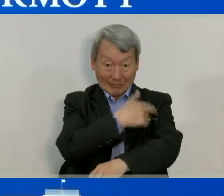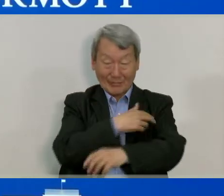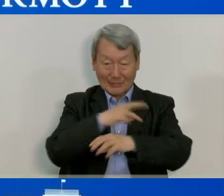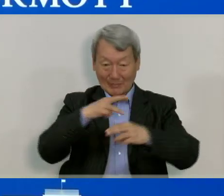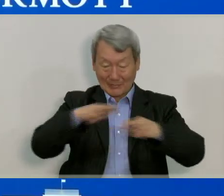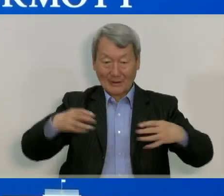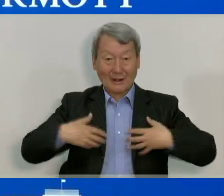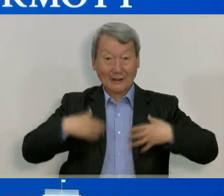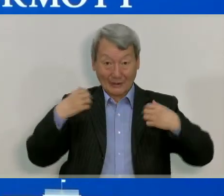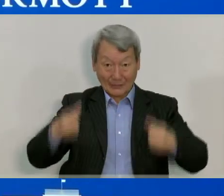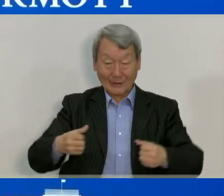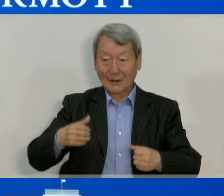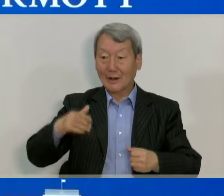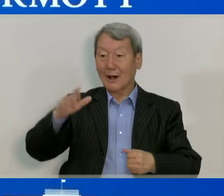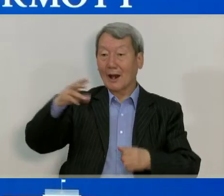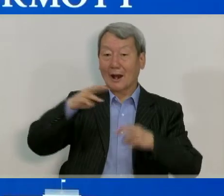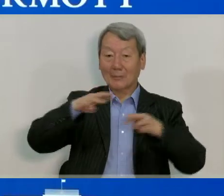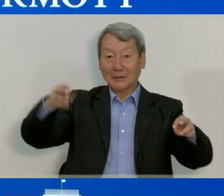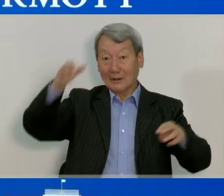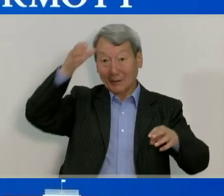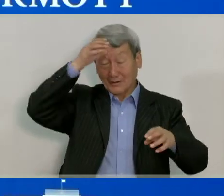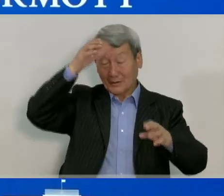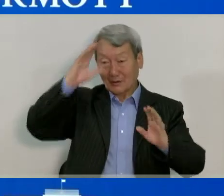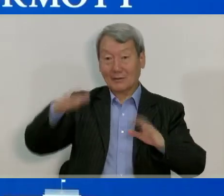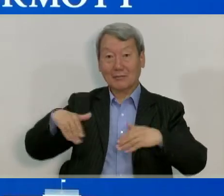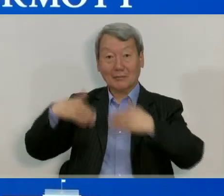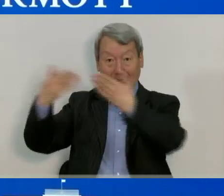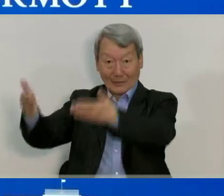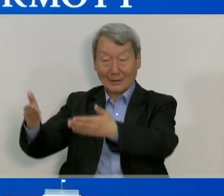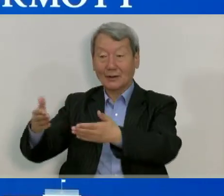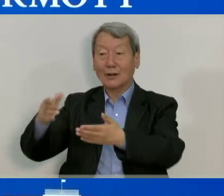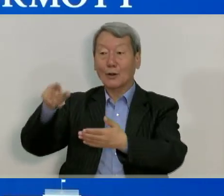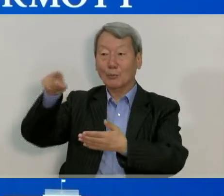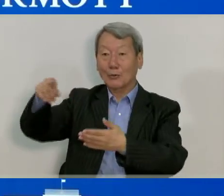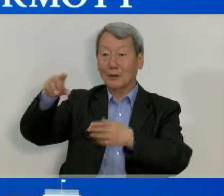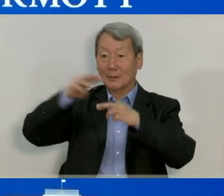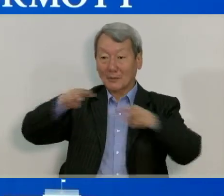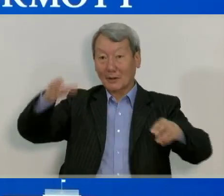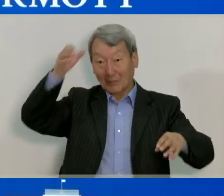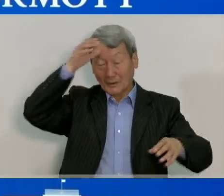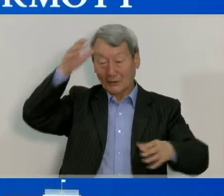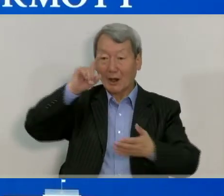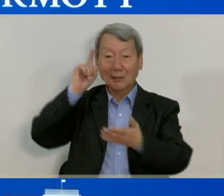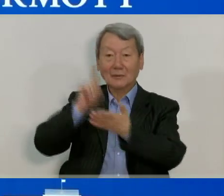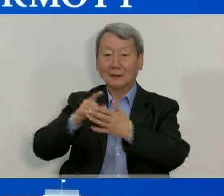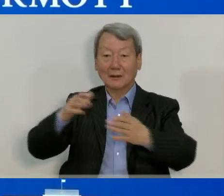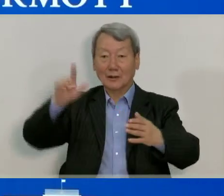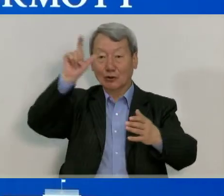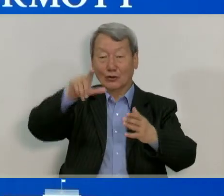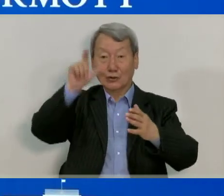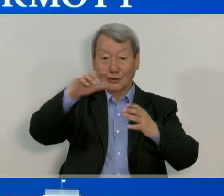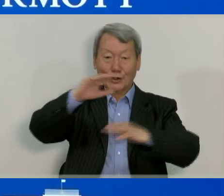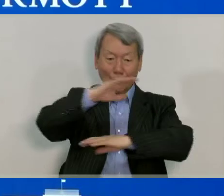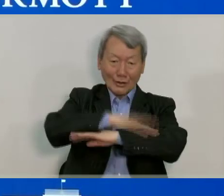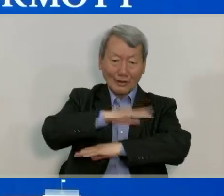рекомендовали Министерству образования обеспечить соответствующие условия с условиями дистанцирования.